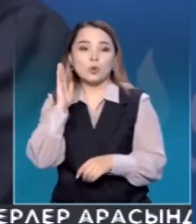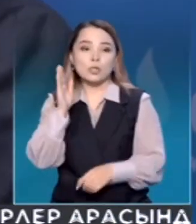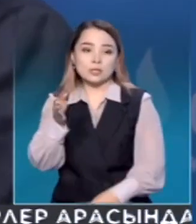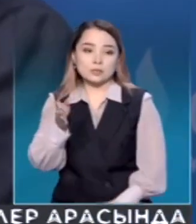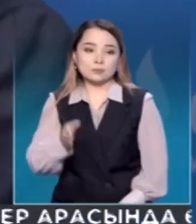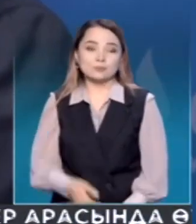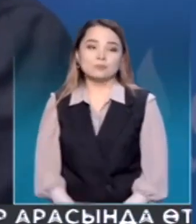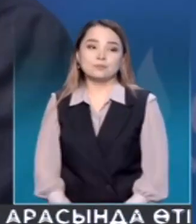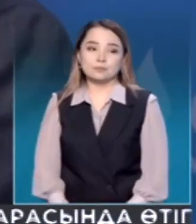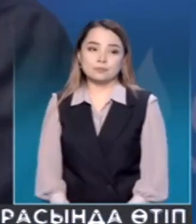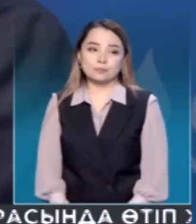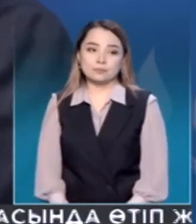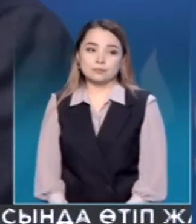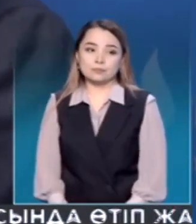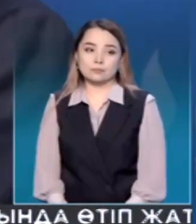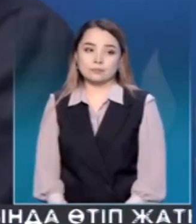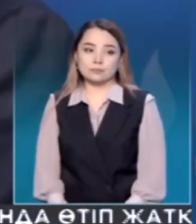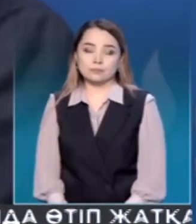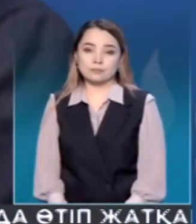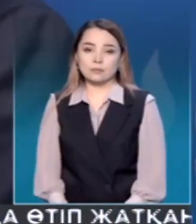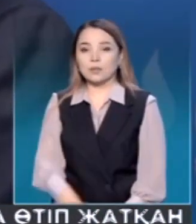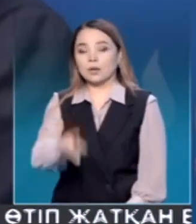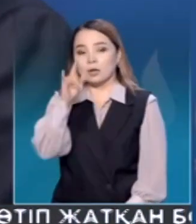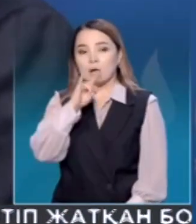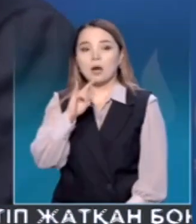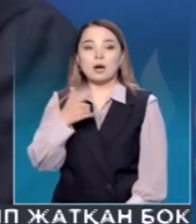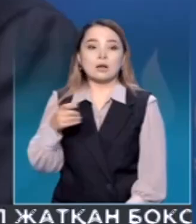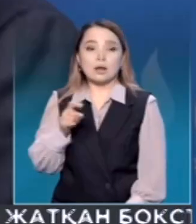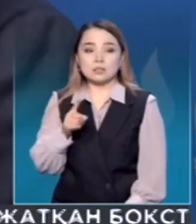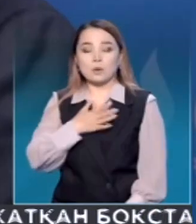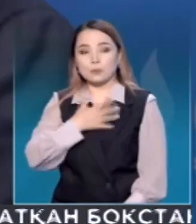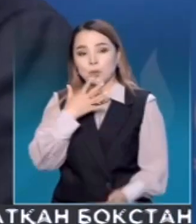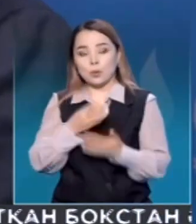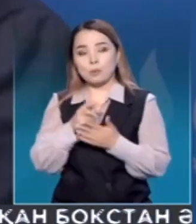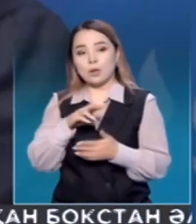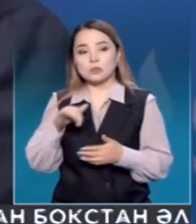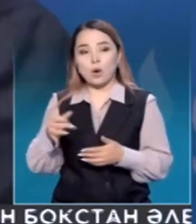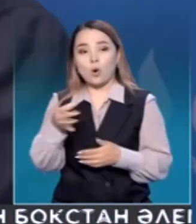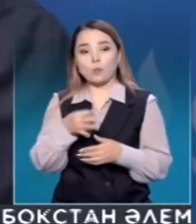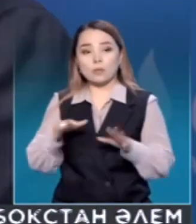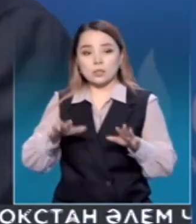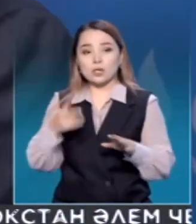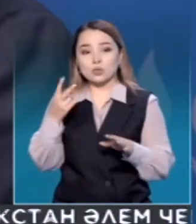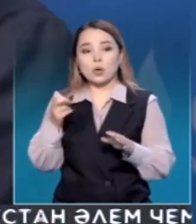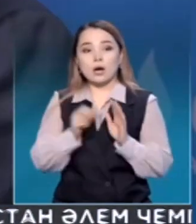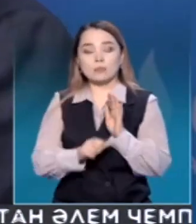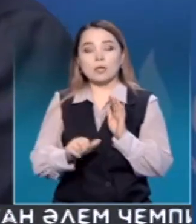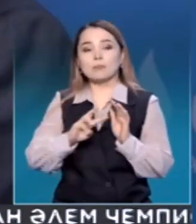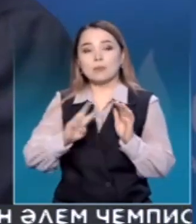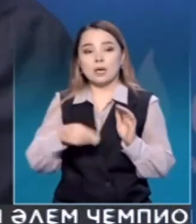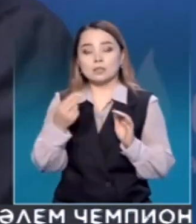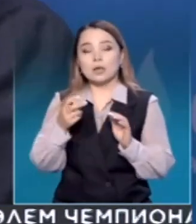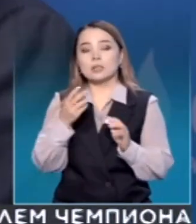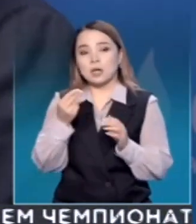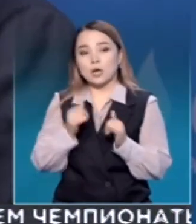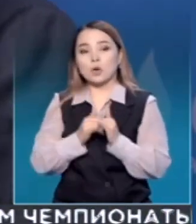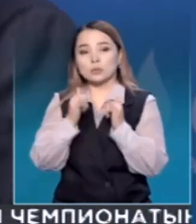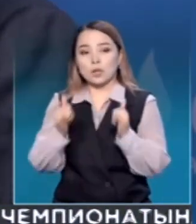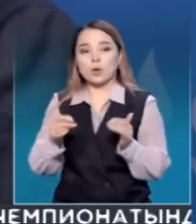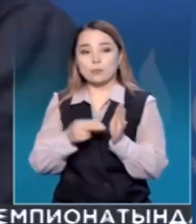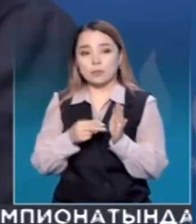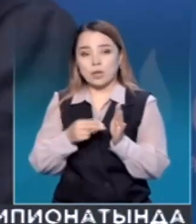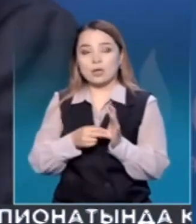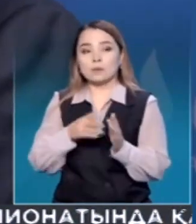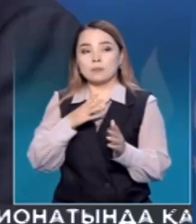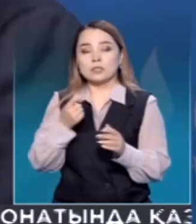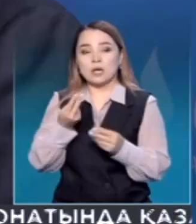реализует ряд инвестиционных проектов. Қазақгаз өз есебінен Маңғыстау облысында 260 миллиард теңгеден асатын сомаға